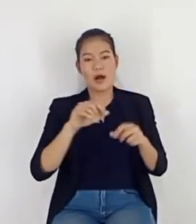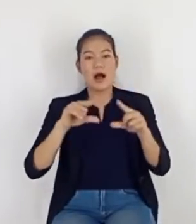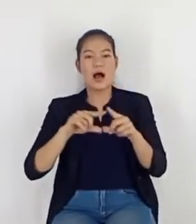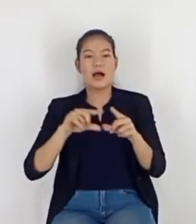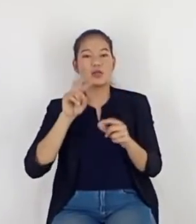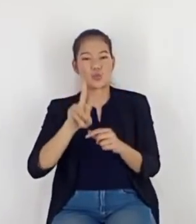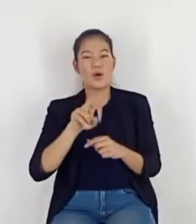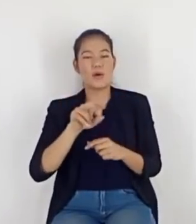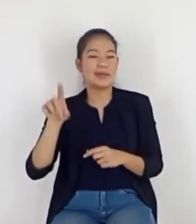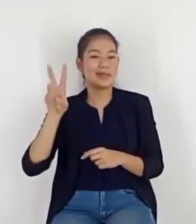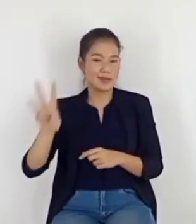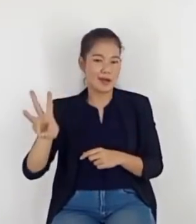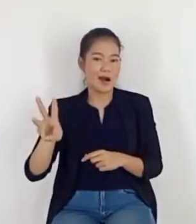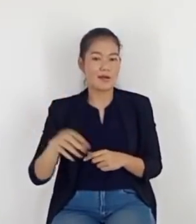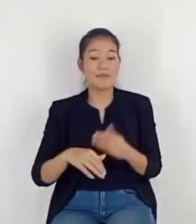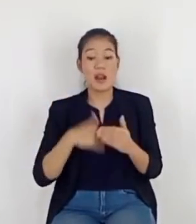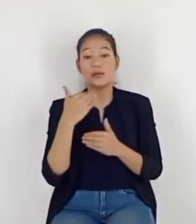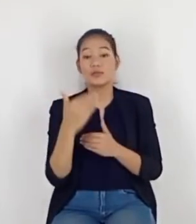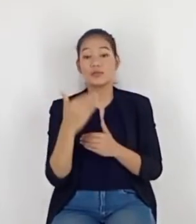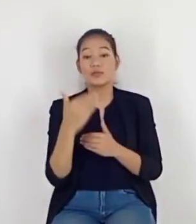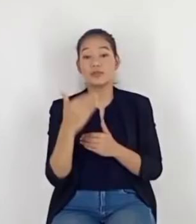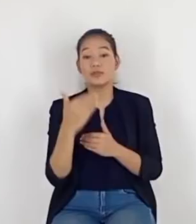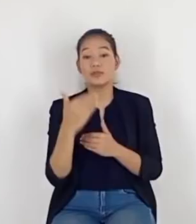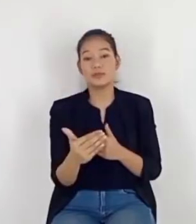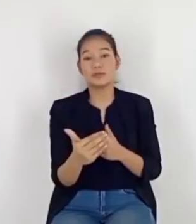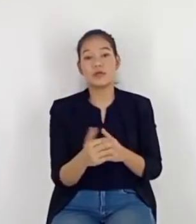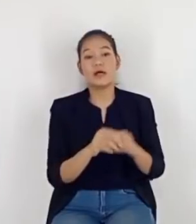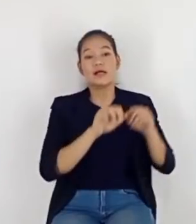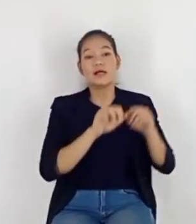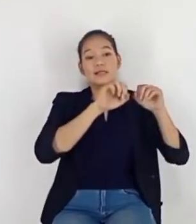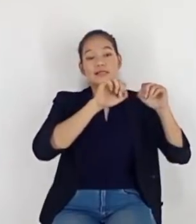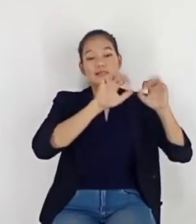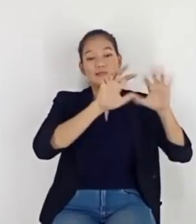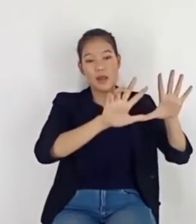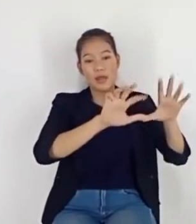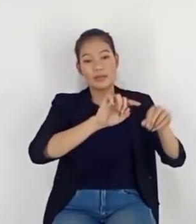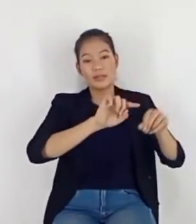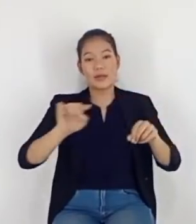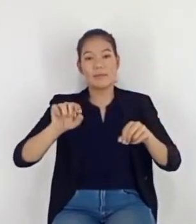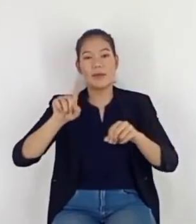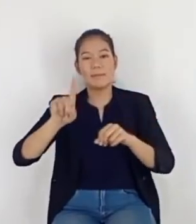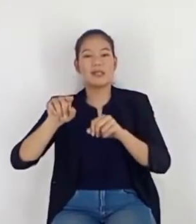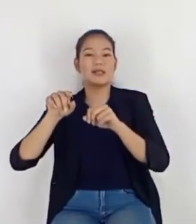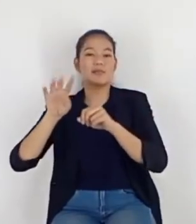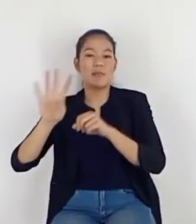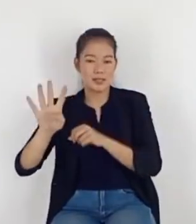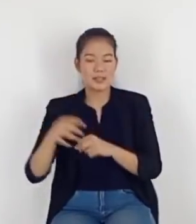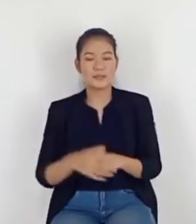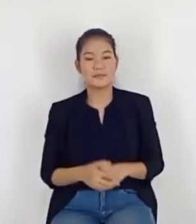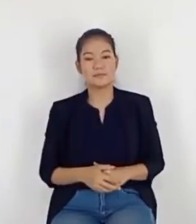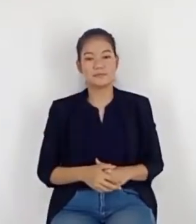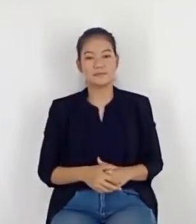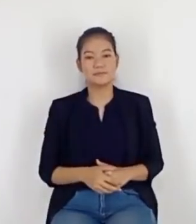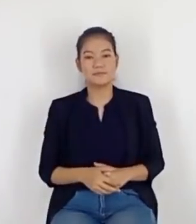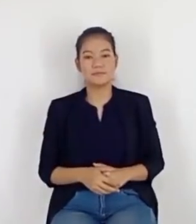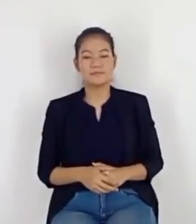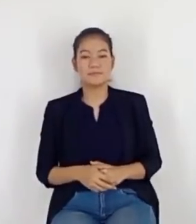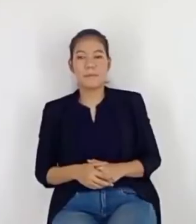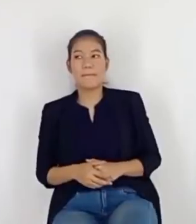dan 3, kemudian dilanjutkan ayat 9 sampai 14.